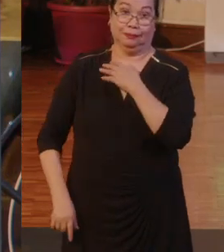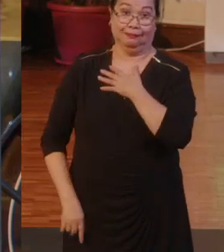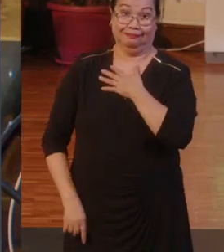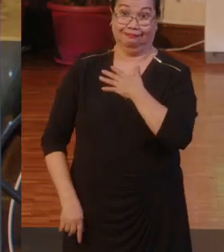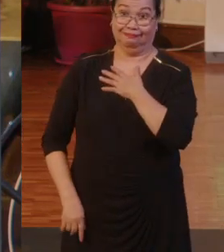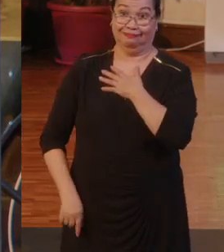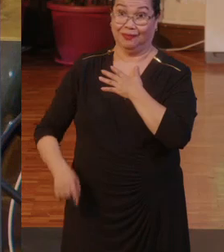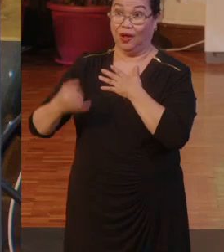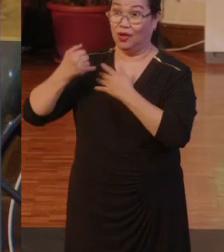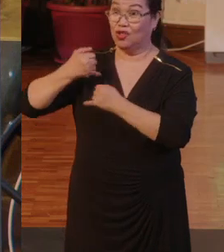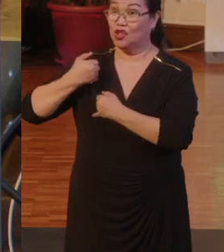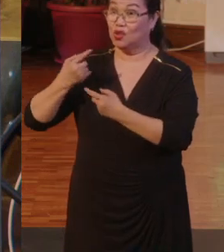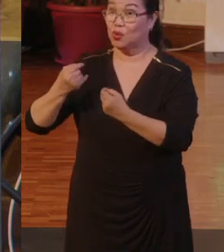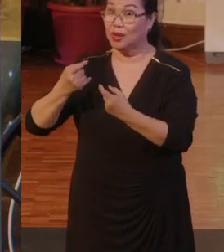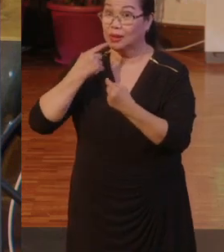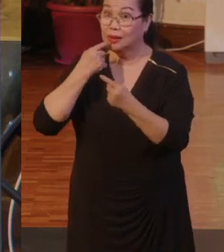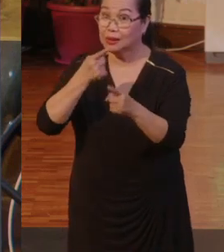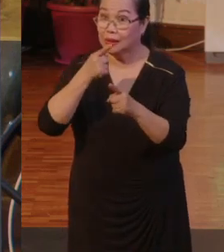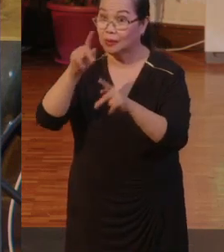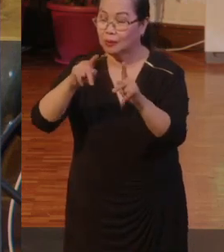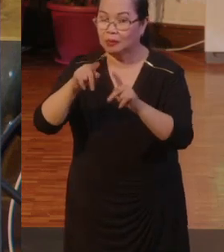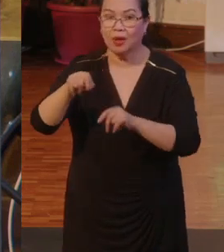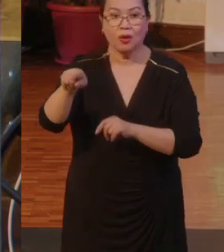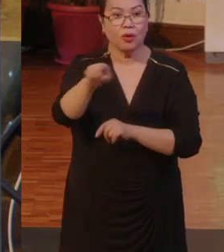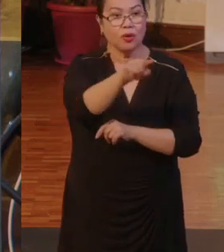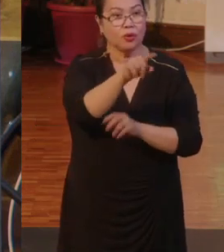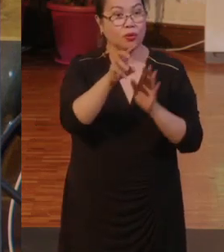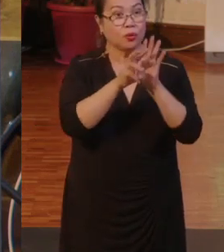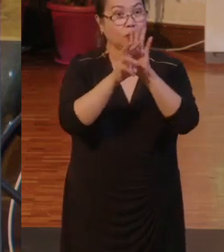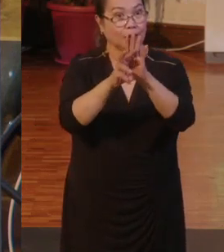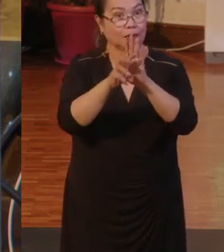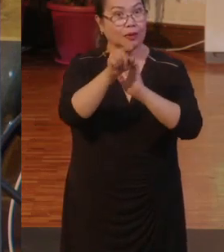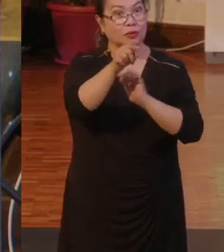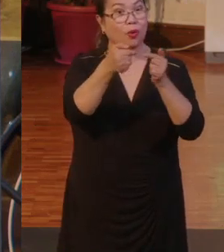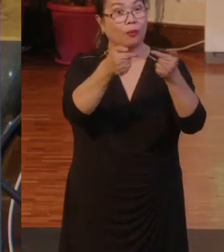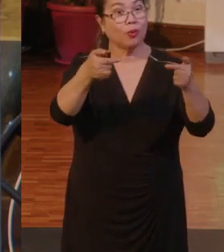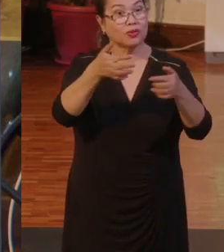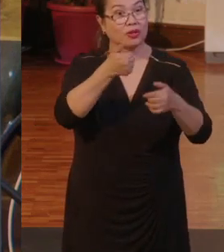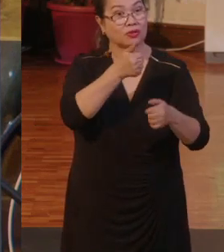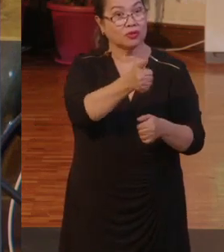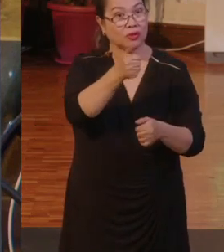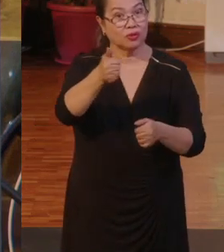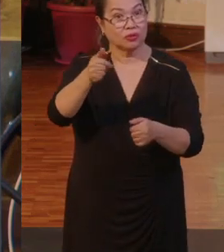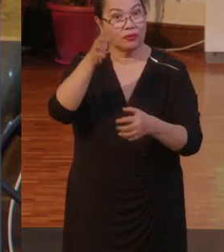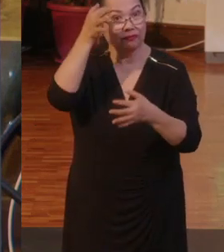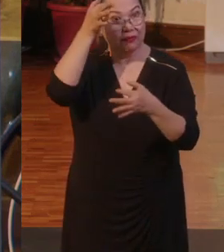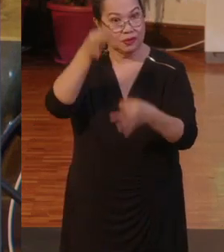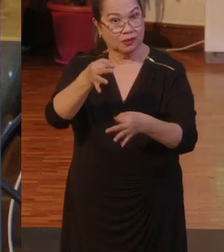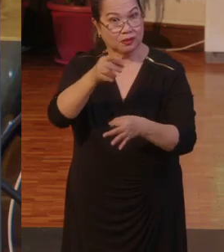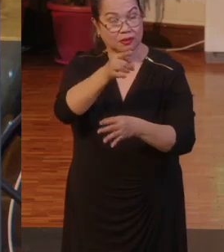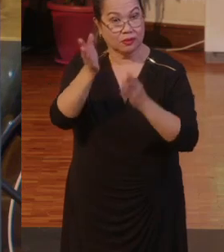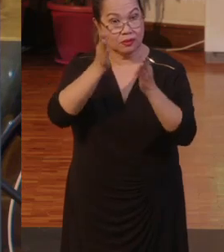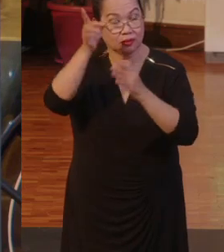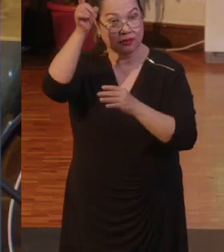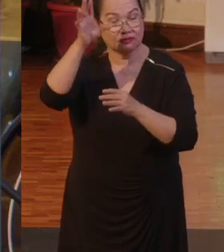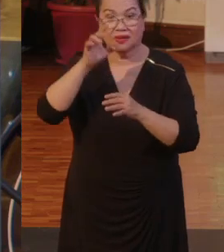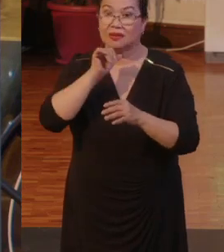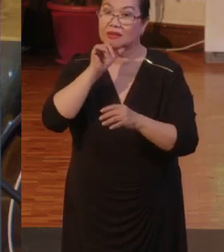Para daw swerte. No? Baka may bit-bit silang ganon na mga